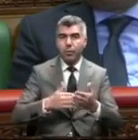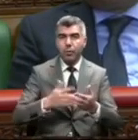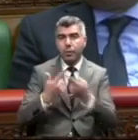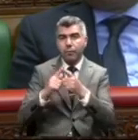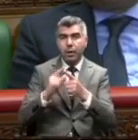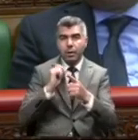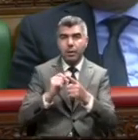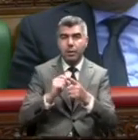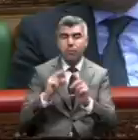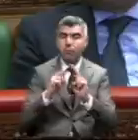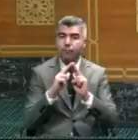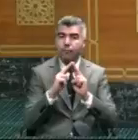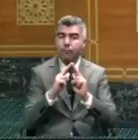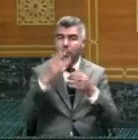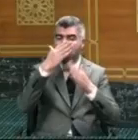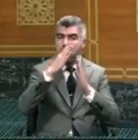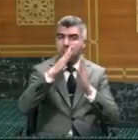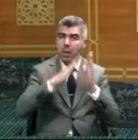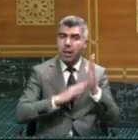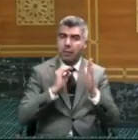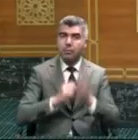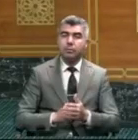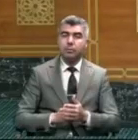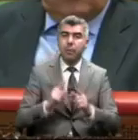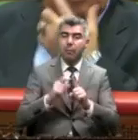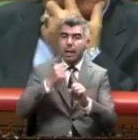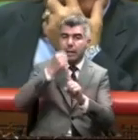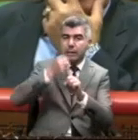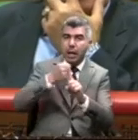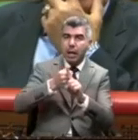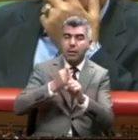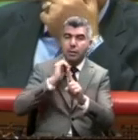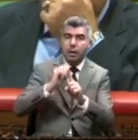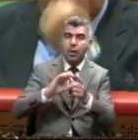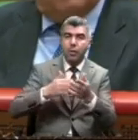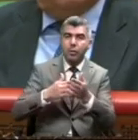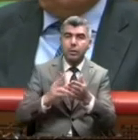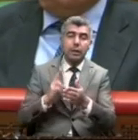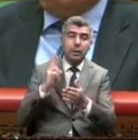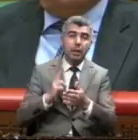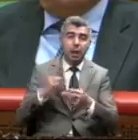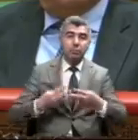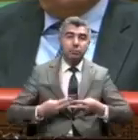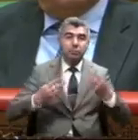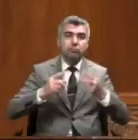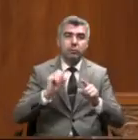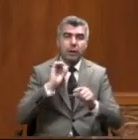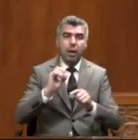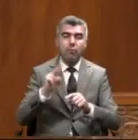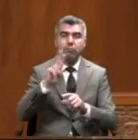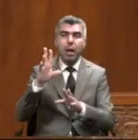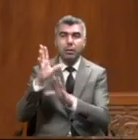حققتها بلادنا بفضل الاصلاحات الاستباقيه التي اطلقها صاحب الجلاله